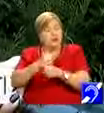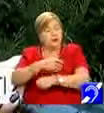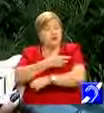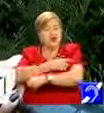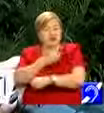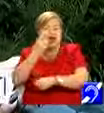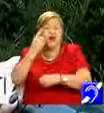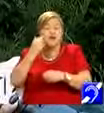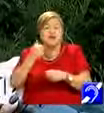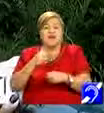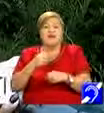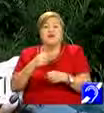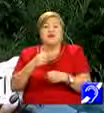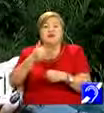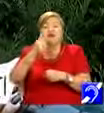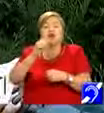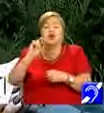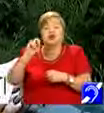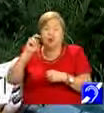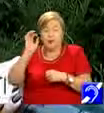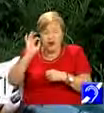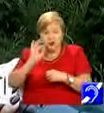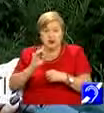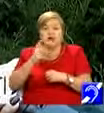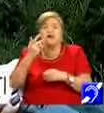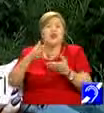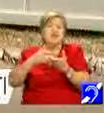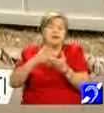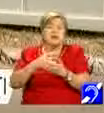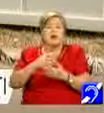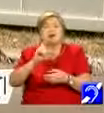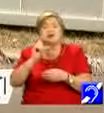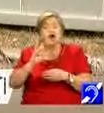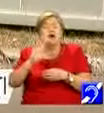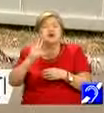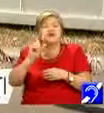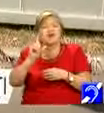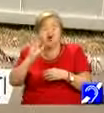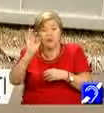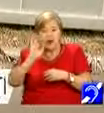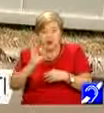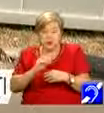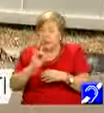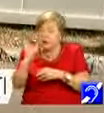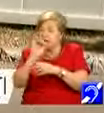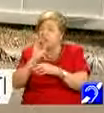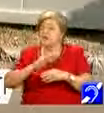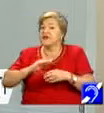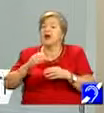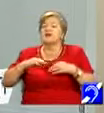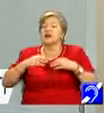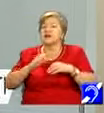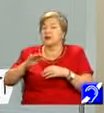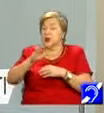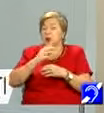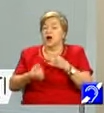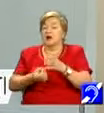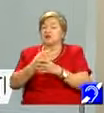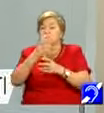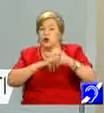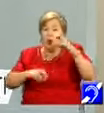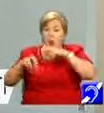în procent de 68% și personalul auxiliar 57%. Direcția de Sănătate Publică a început ancheta epidemiologică.